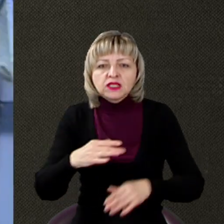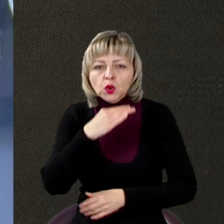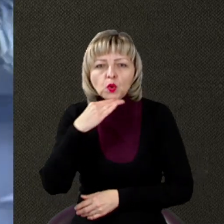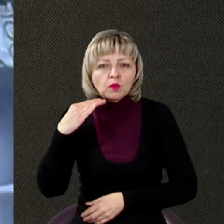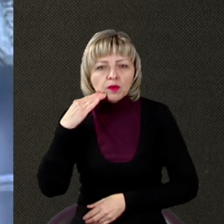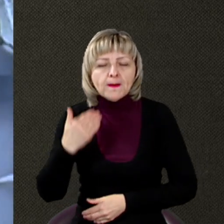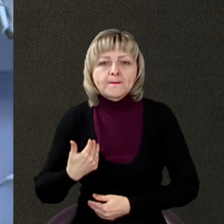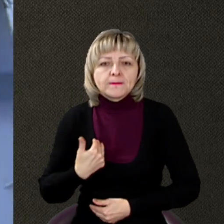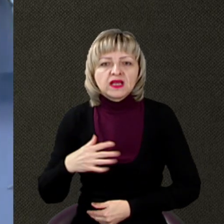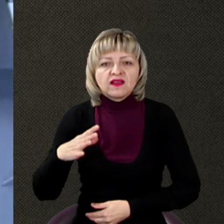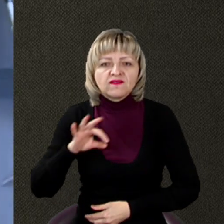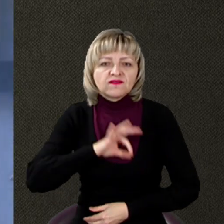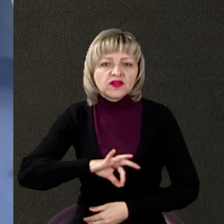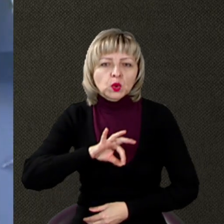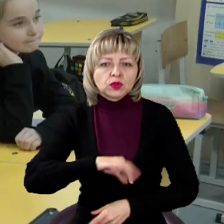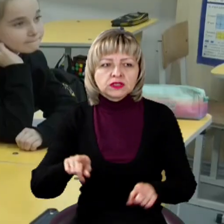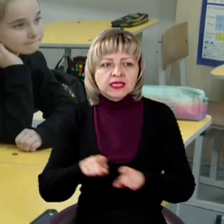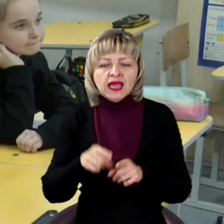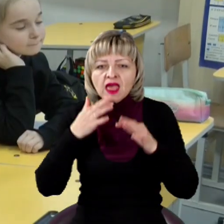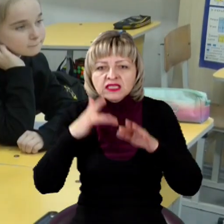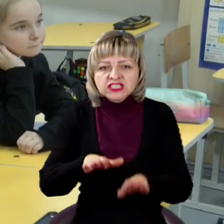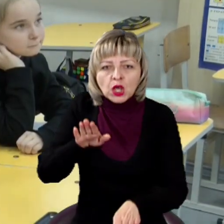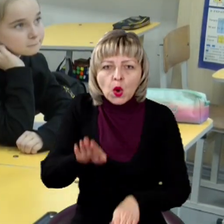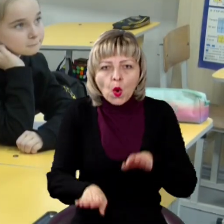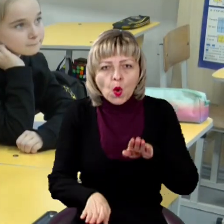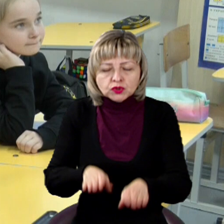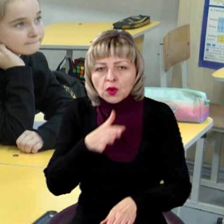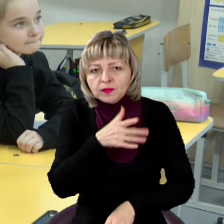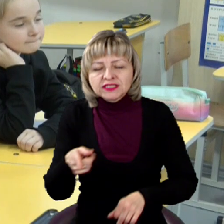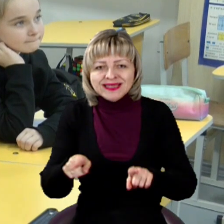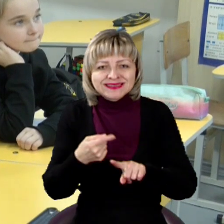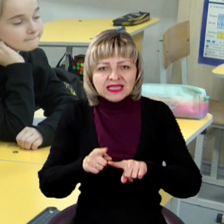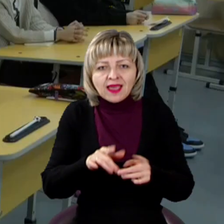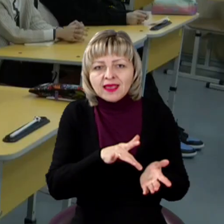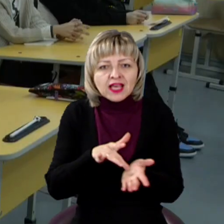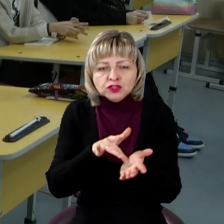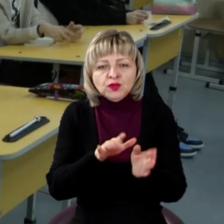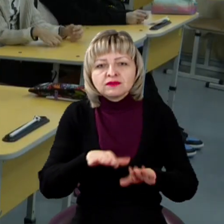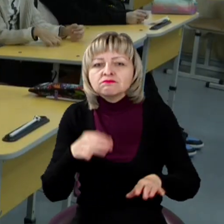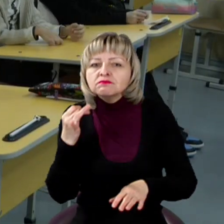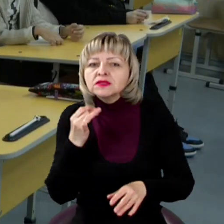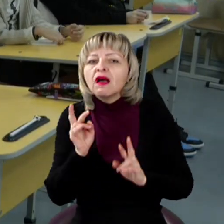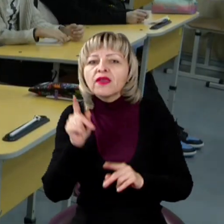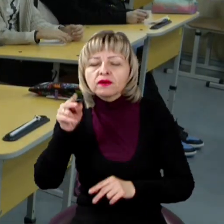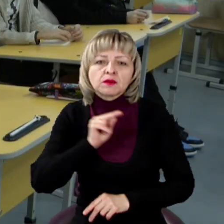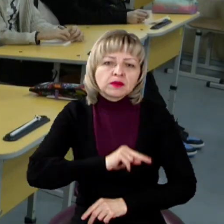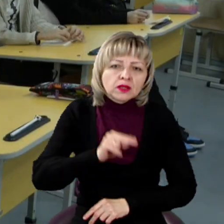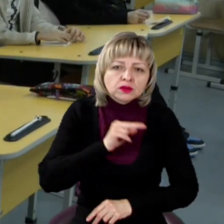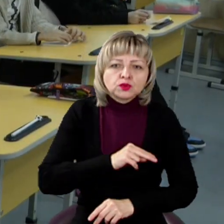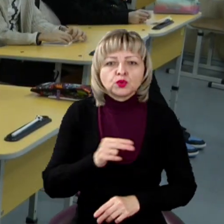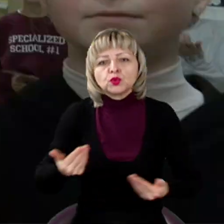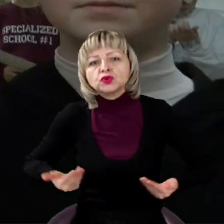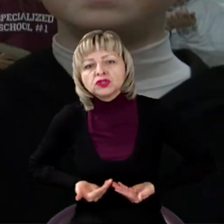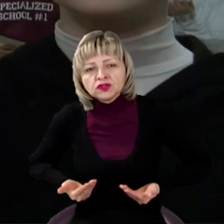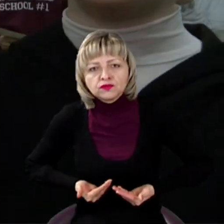ми використовуємо такі снігоступи. Під час віртуальної екскурсії діти цікавилися життям і роботою науковців станції